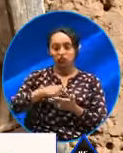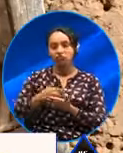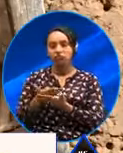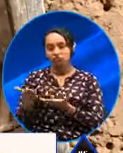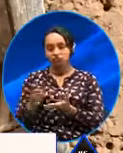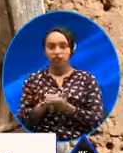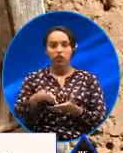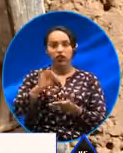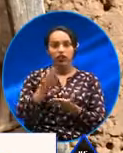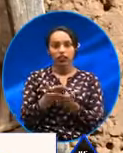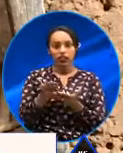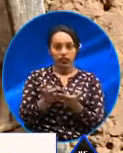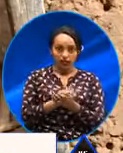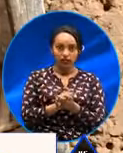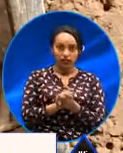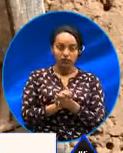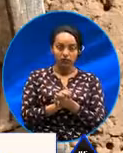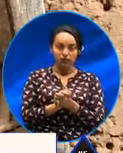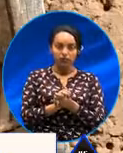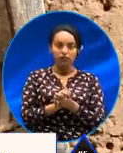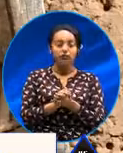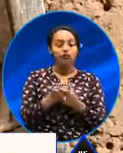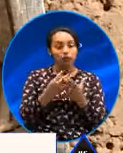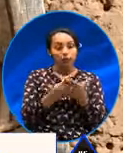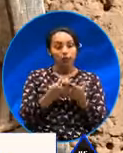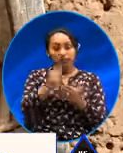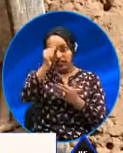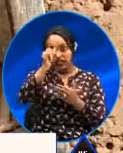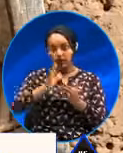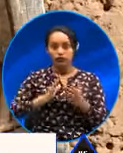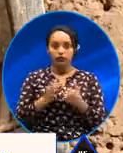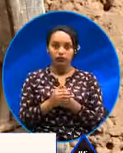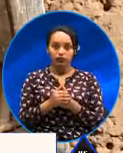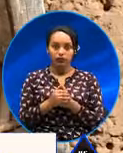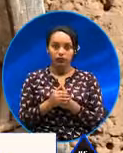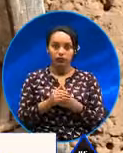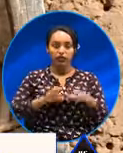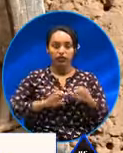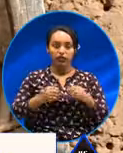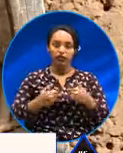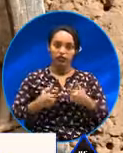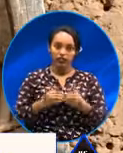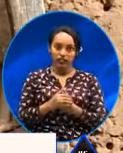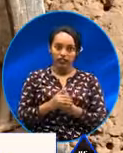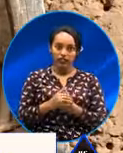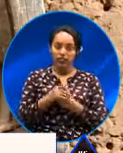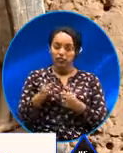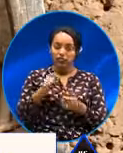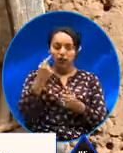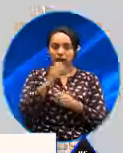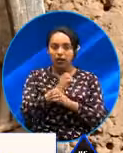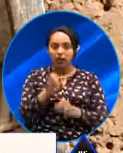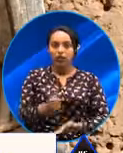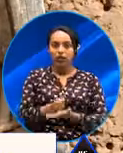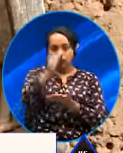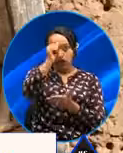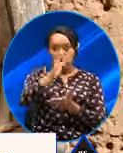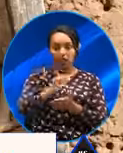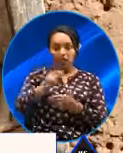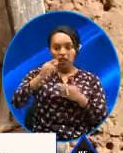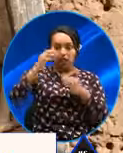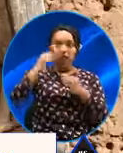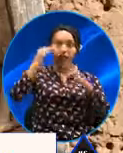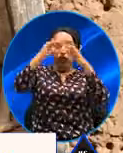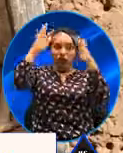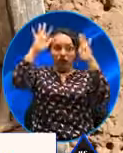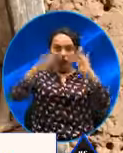እኛኛው ያገኘናትን እንኩችን ጉረሱ አይዞት ሰው ያለ ያለውን ያደርግለታል እንጂ ሌላ ሰው ማንም የሚረዳቸው ነገር የለም። ጠራቸው